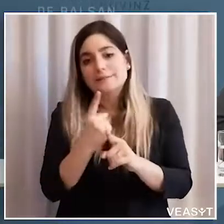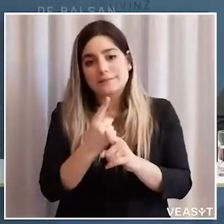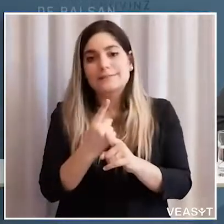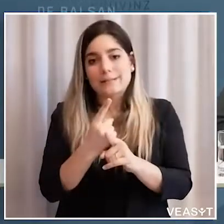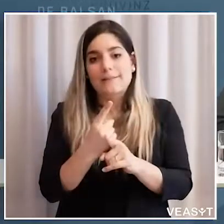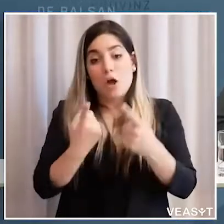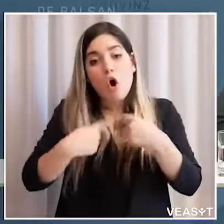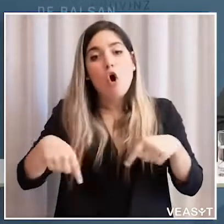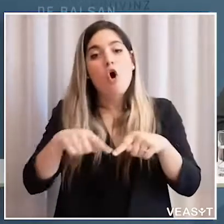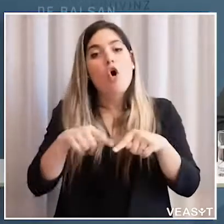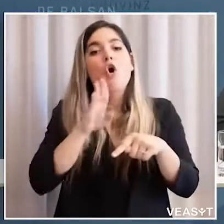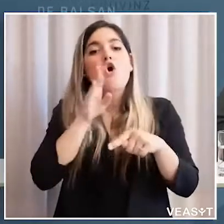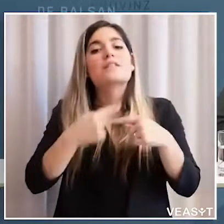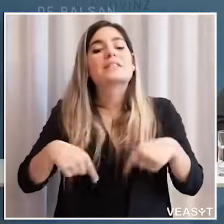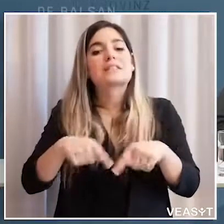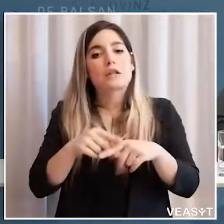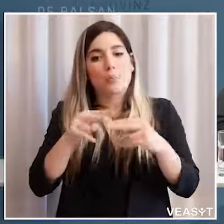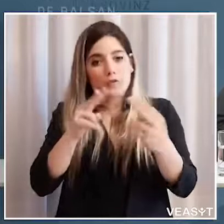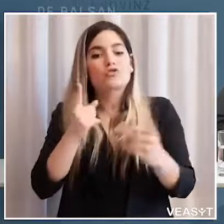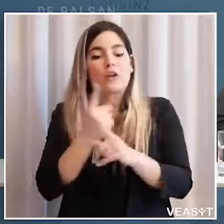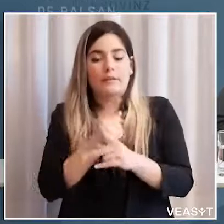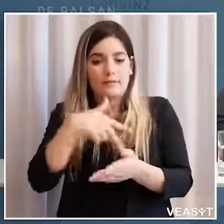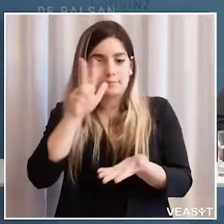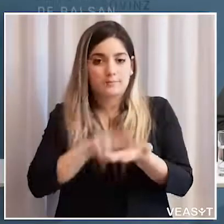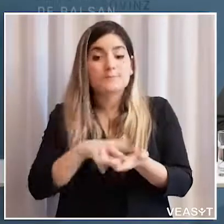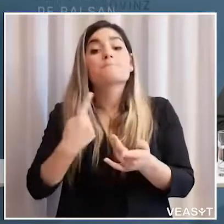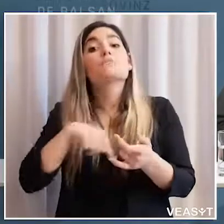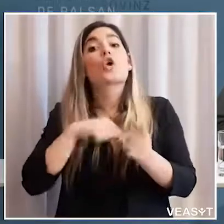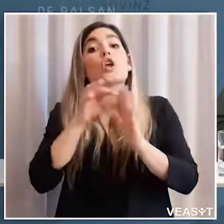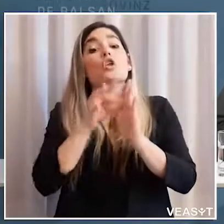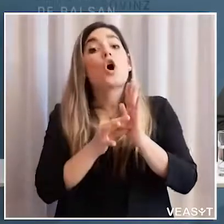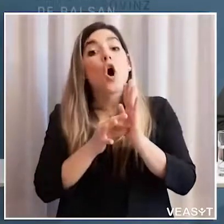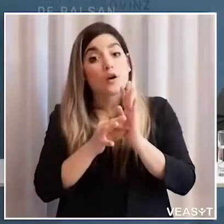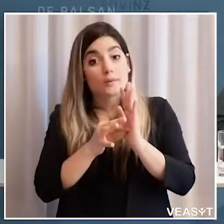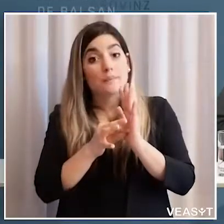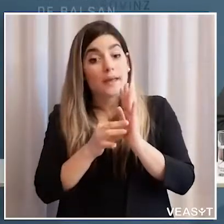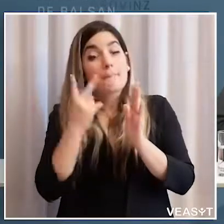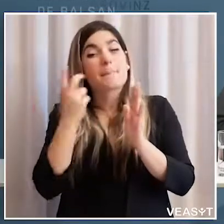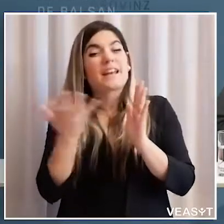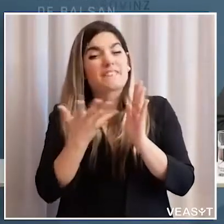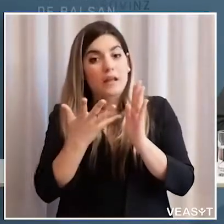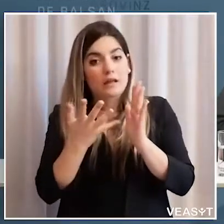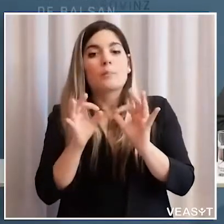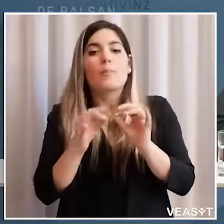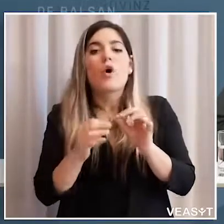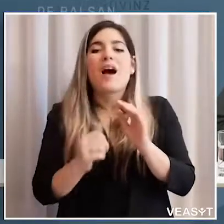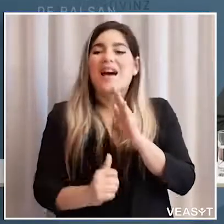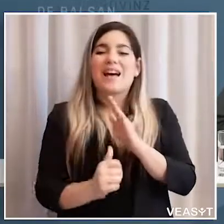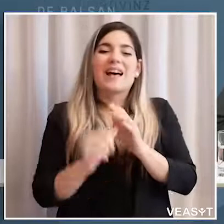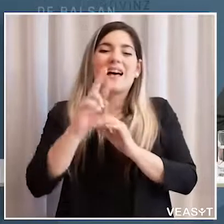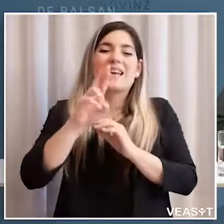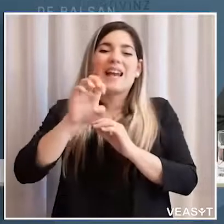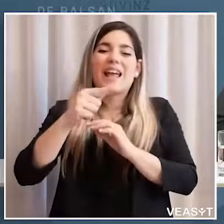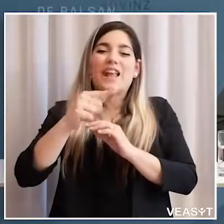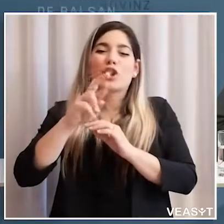però essere anche varato dal consiglio provinciale e le norme che noi aveva dato prevedono una contribuzione anche retro